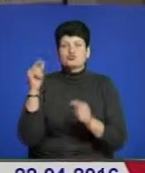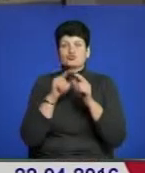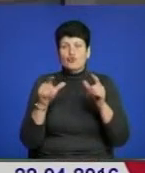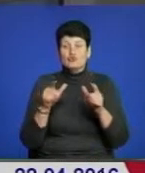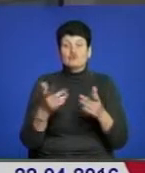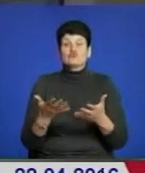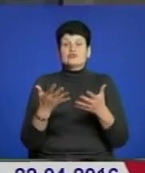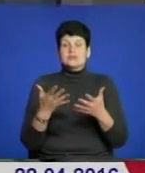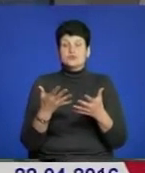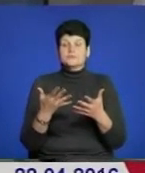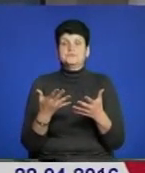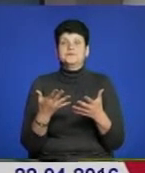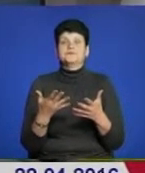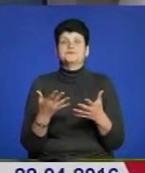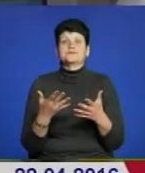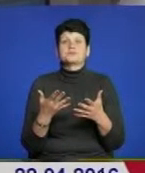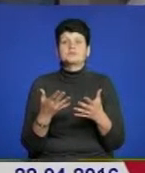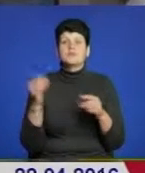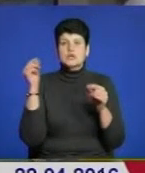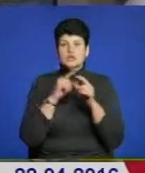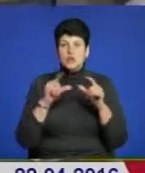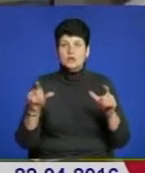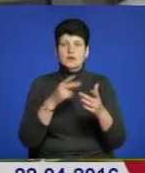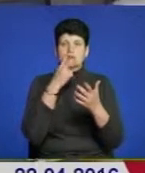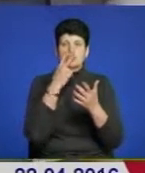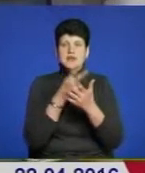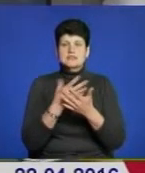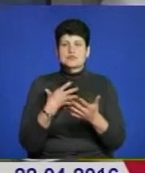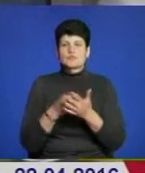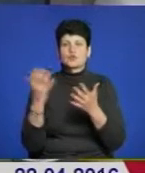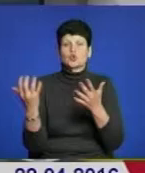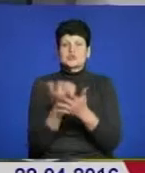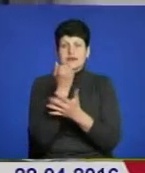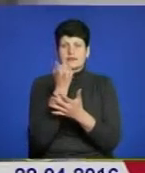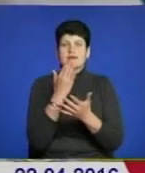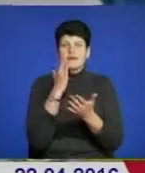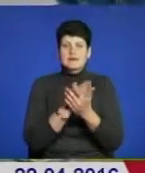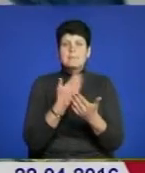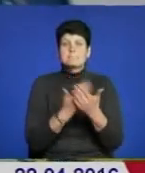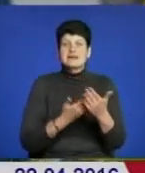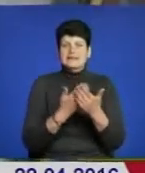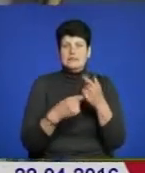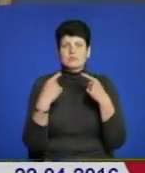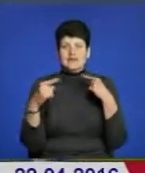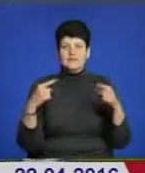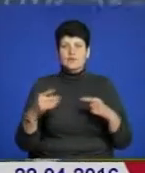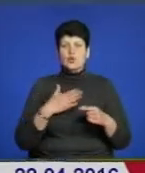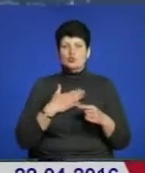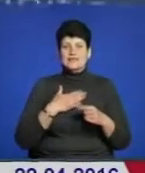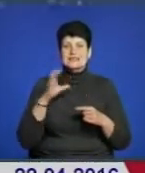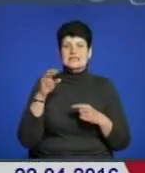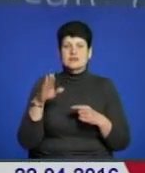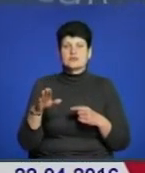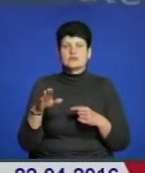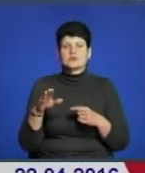школа, яка демонструє свої ці досягнення і є прикладом для інших, тому у нас тепер статус